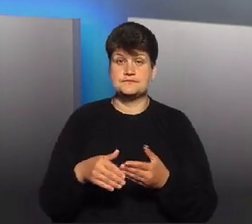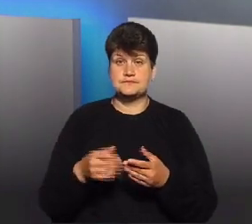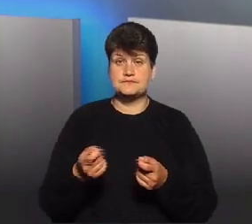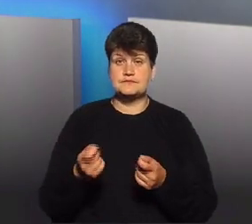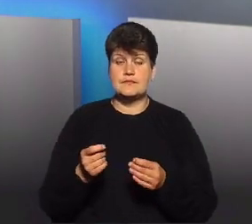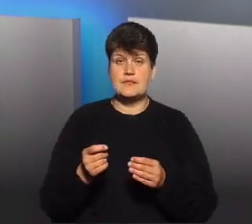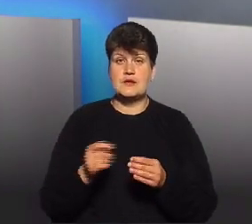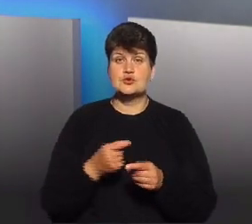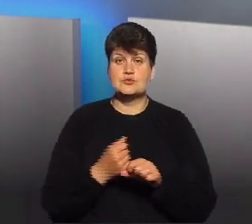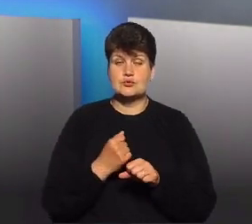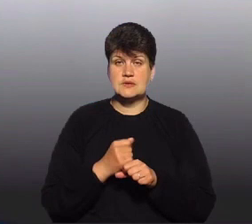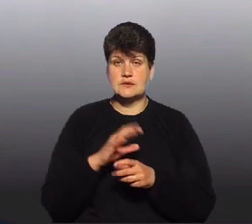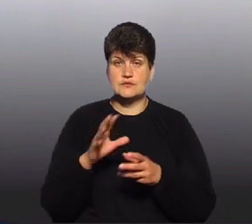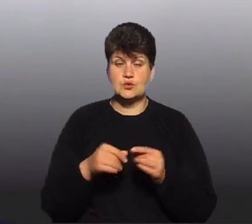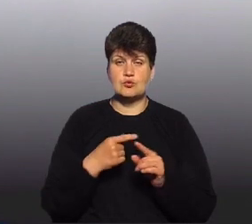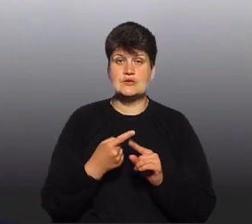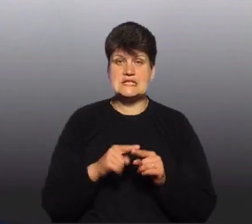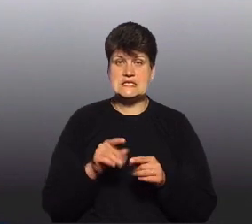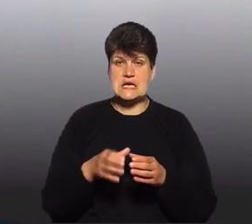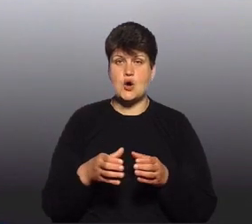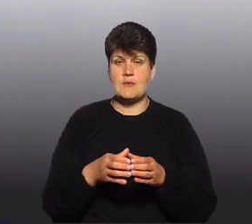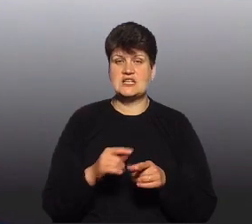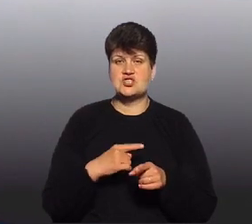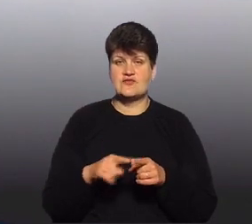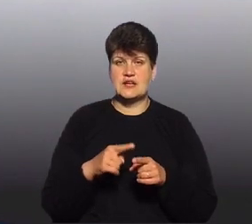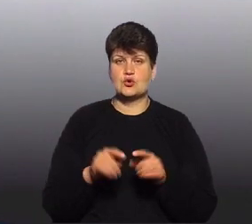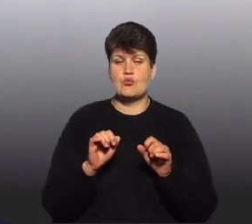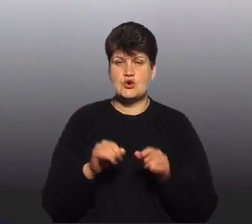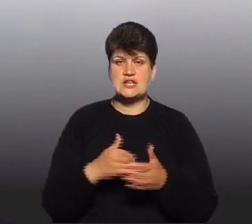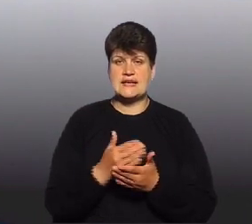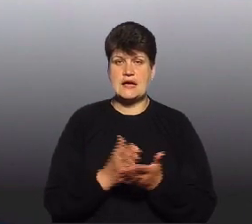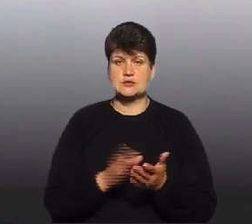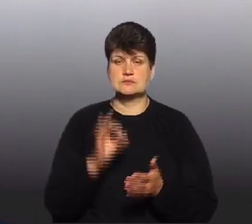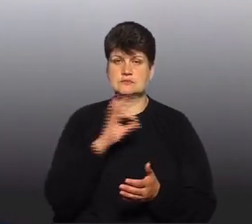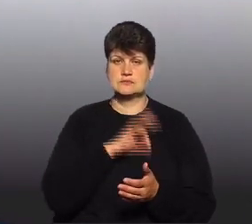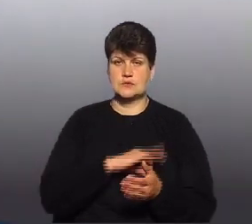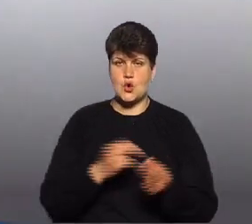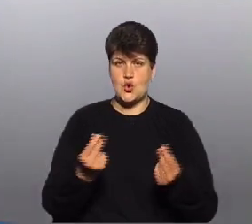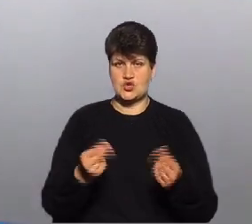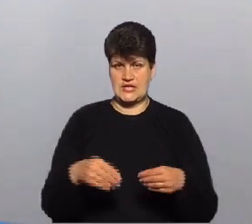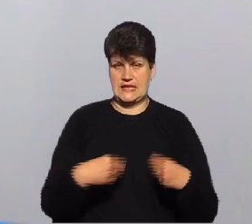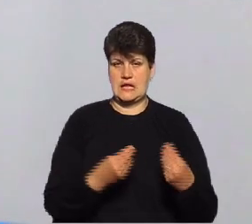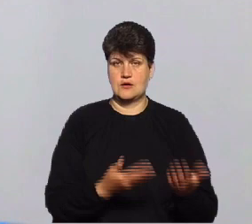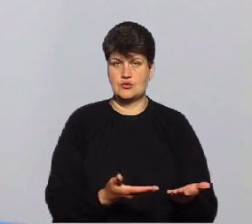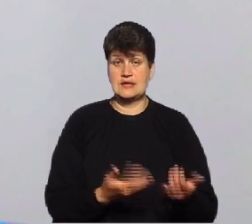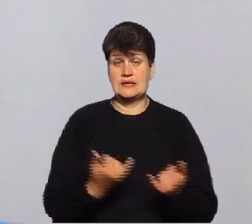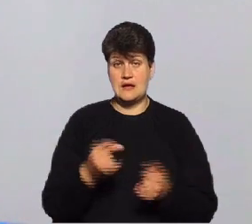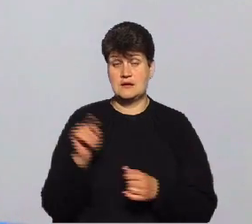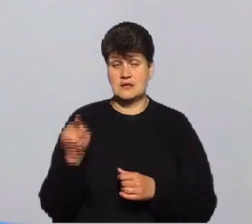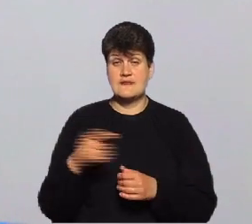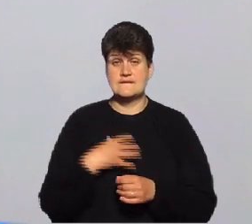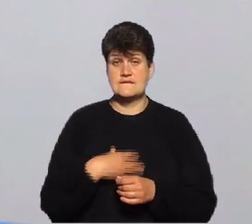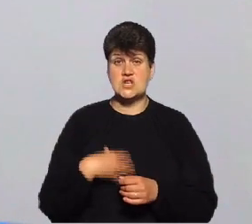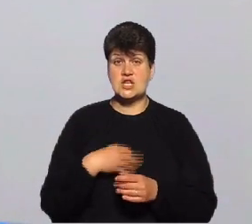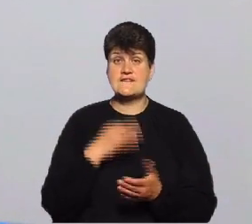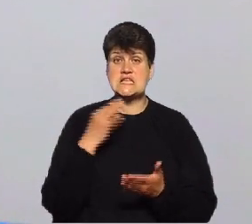пазл, плюс ця громада може швидко і якісно освоювати ті кошти, які донор надає. Тому що для донора важливо це звіт,